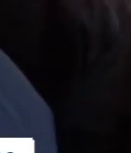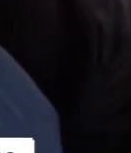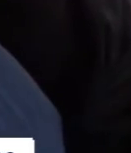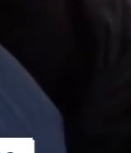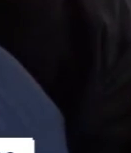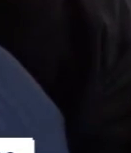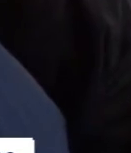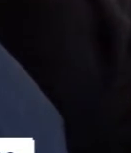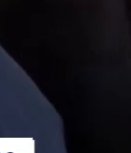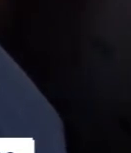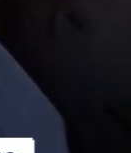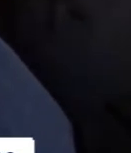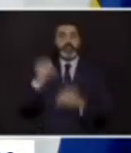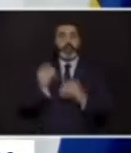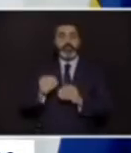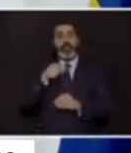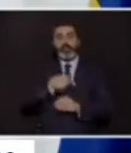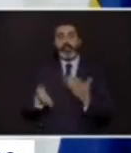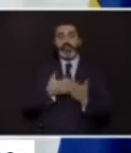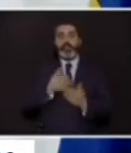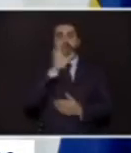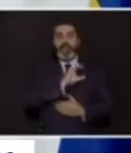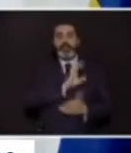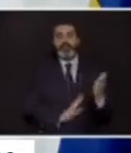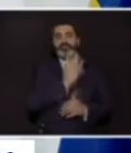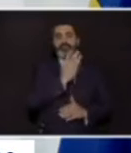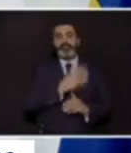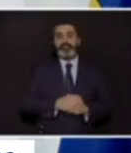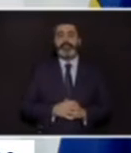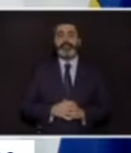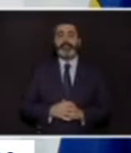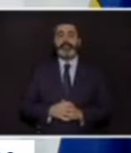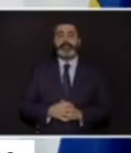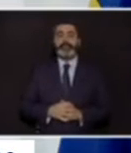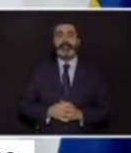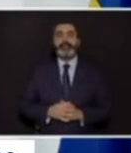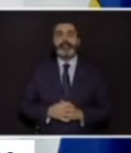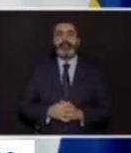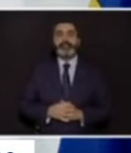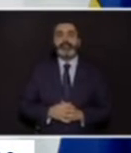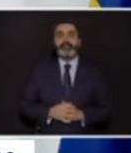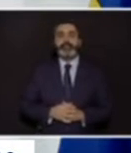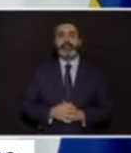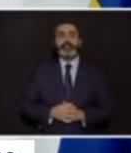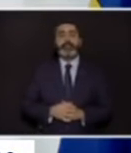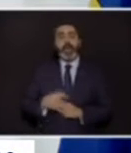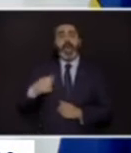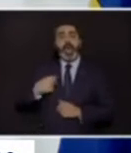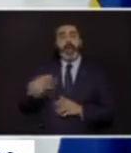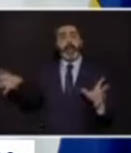το ζήτημα διεθνές πολιτικό. Μαζί με τους συναδέλφους μου, είδαμε από κοντά τι ακριβώς συμβαίνει